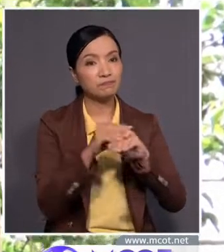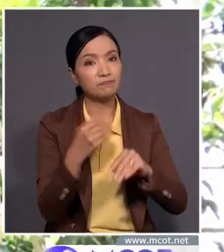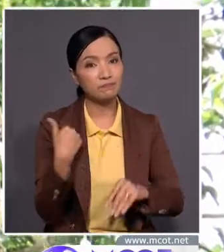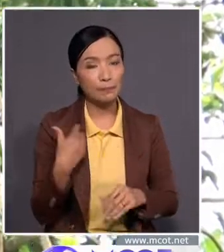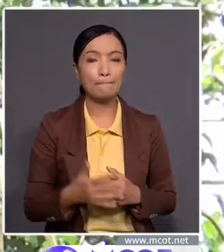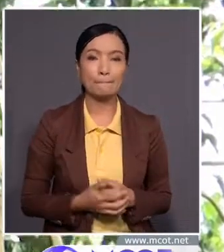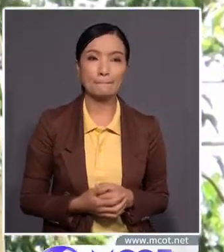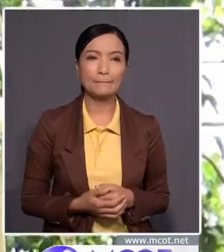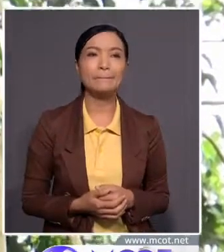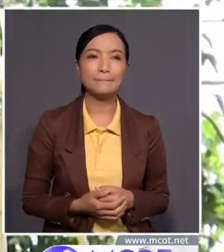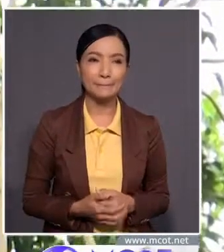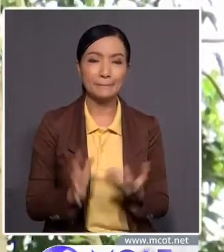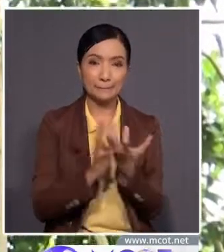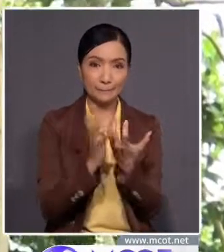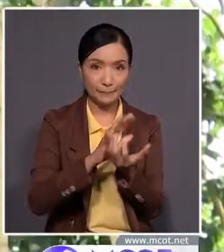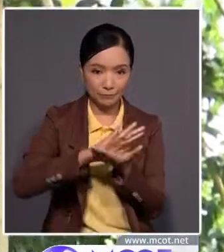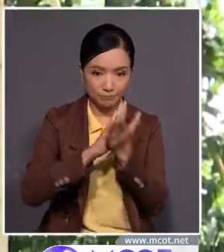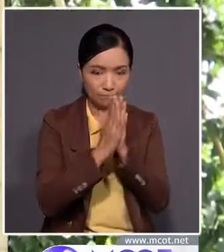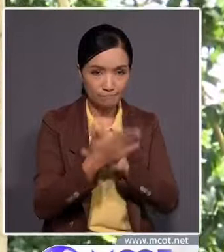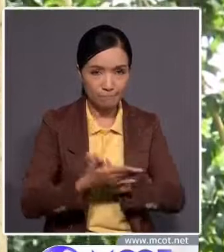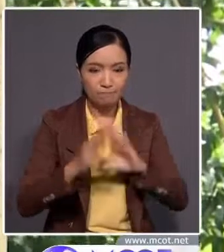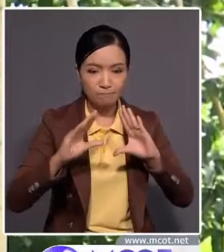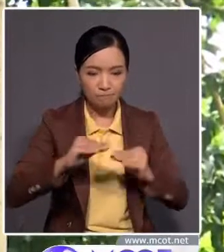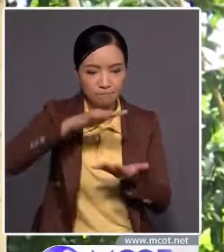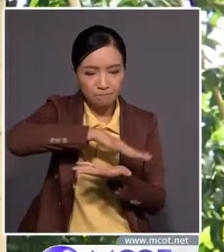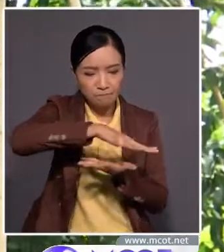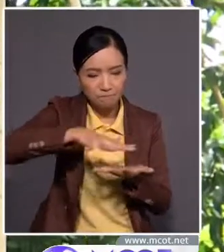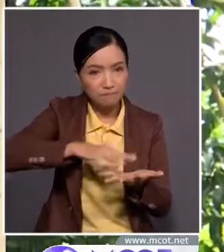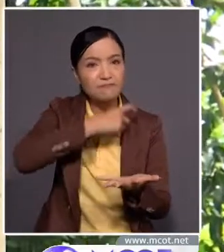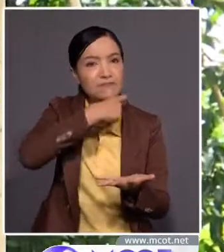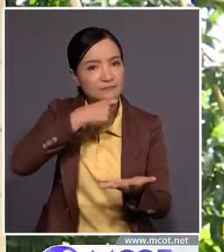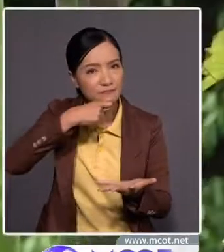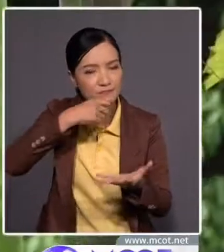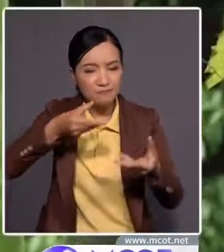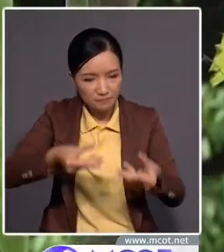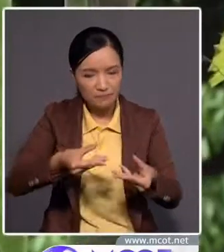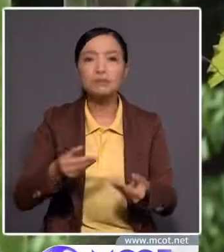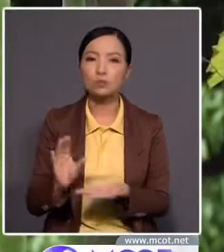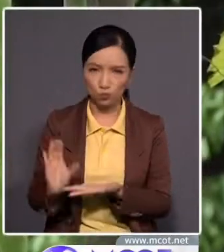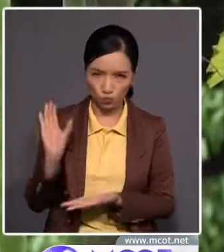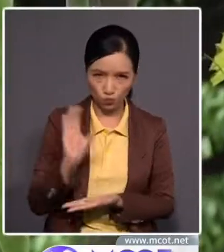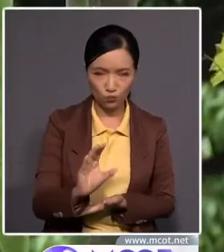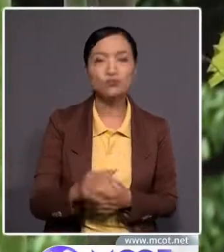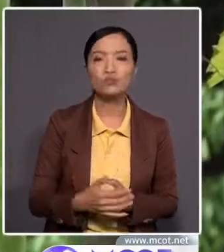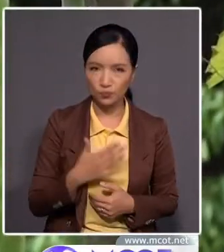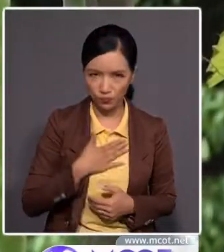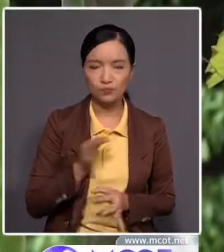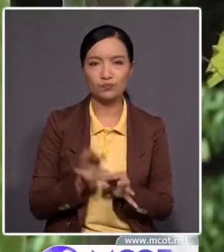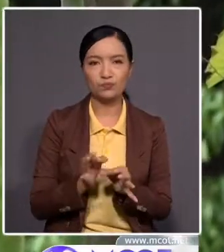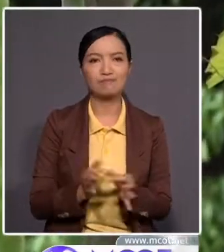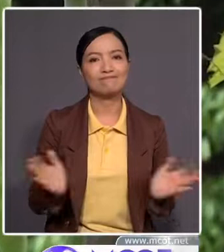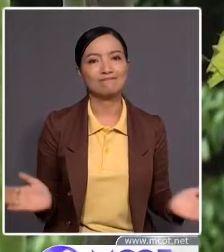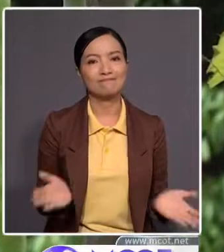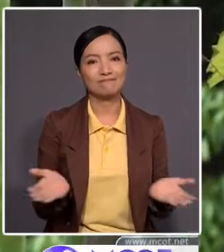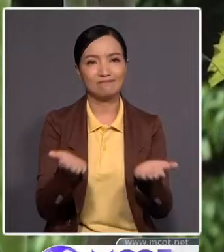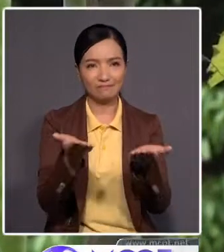การแปรรูปผักกูดเป็นผักกูดแผ่นอะไรพวกนี้ซึ่งต้องใช้ทุนสูงเนี่ยเราก็จะสนับสนุนทุนของก